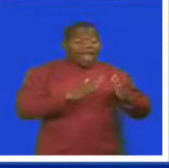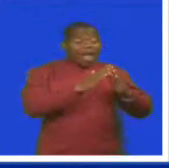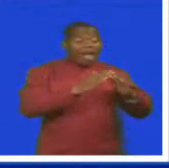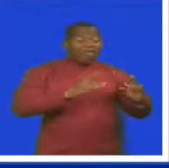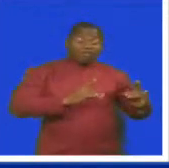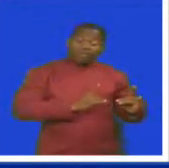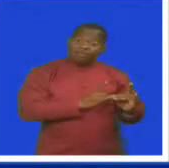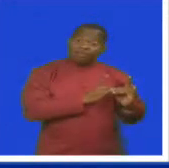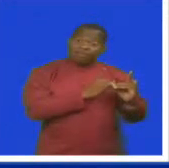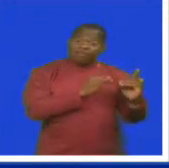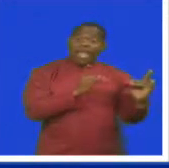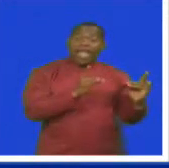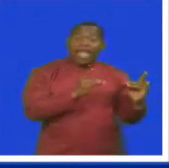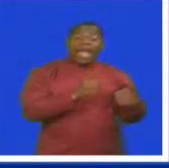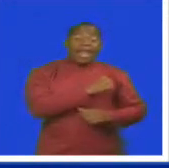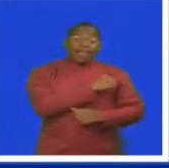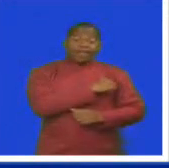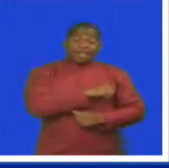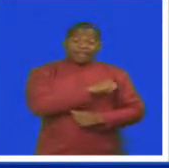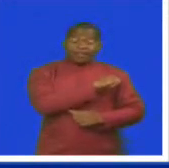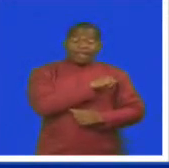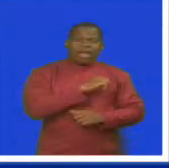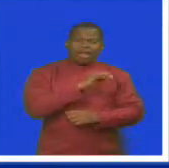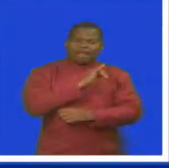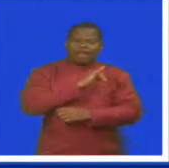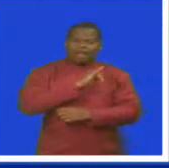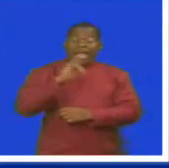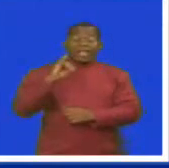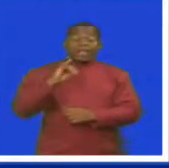lomfolambili wecala kutfola lezinga leli lapha eveni